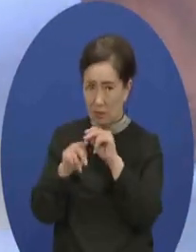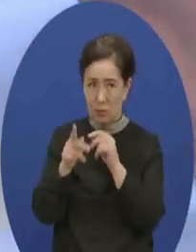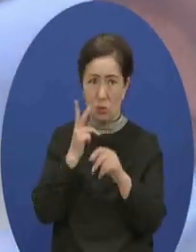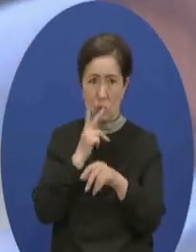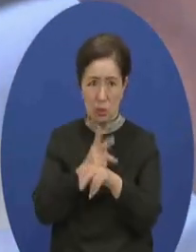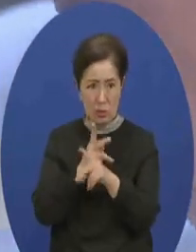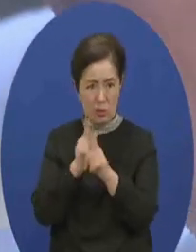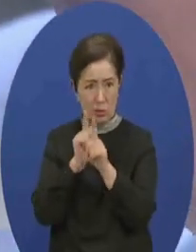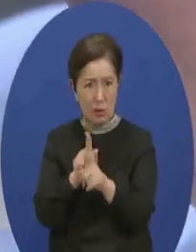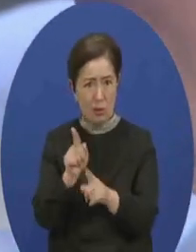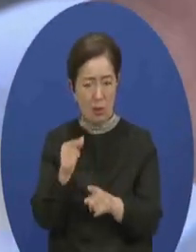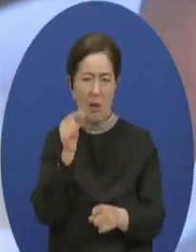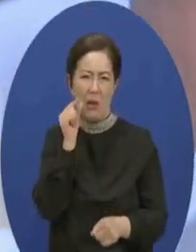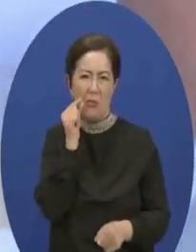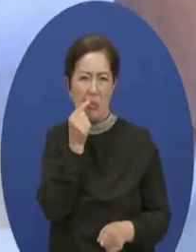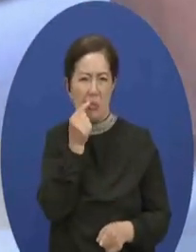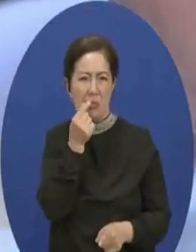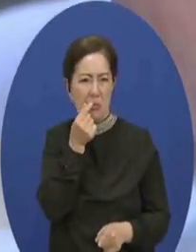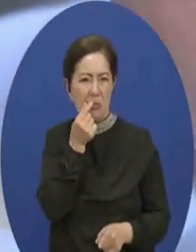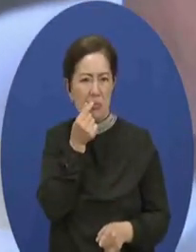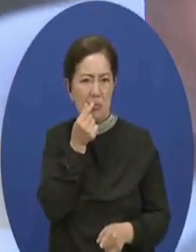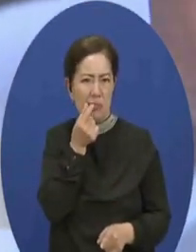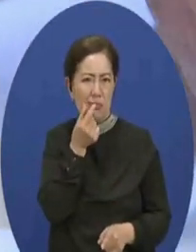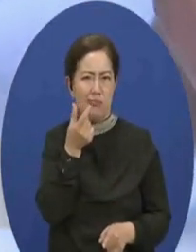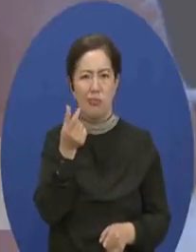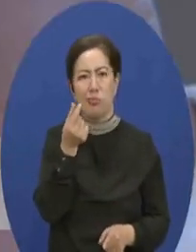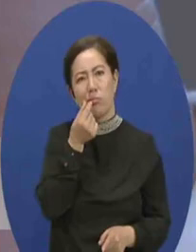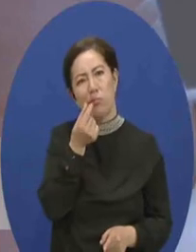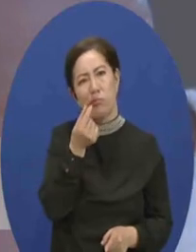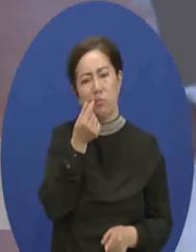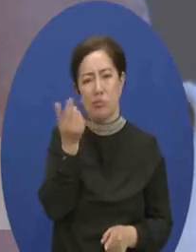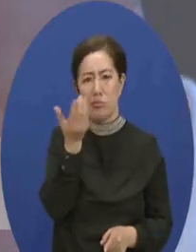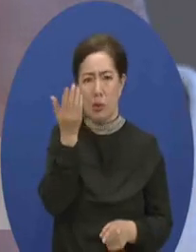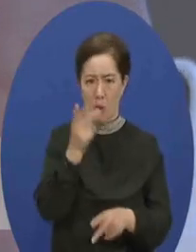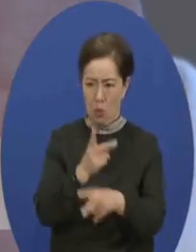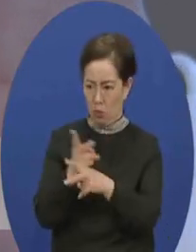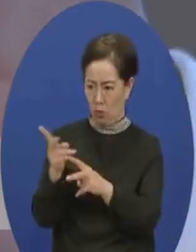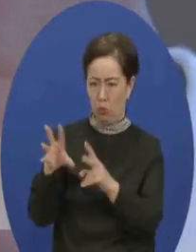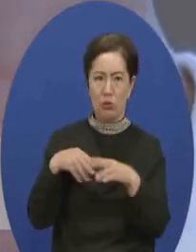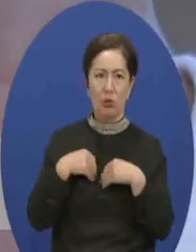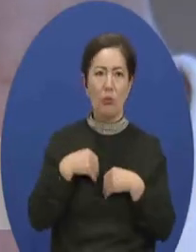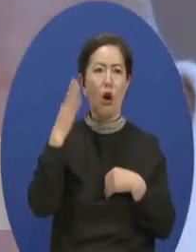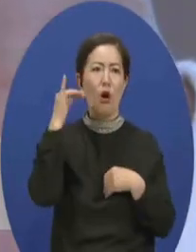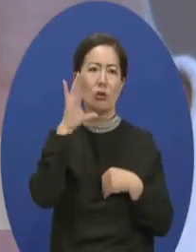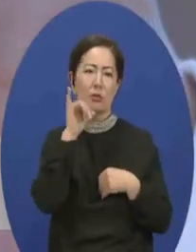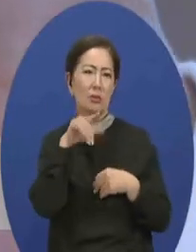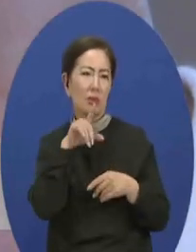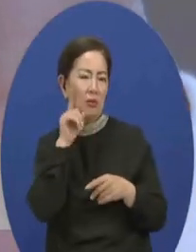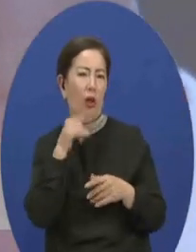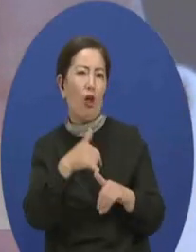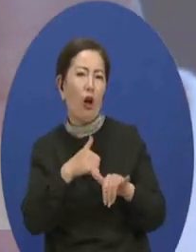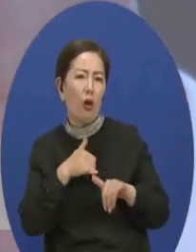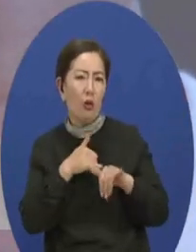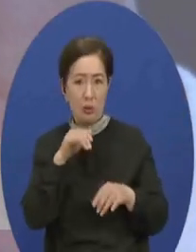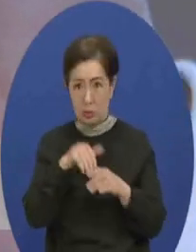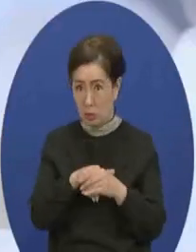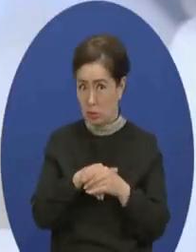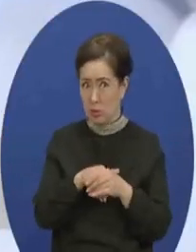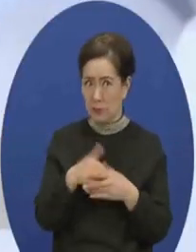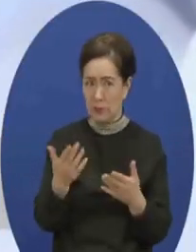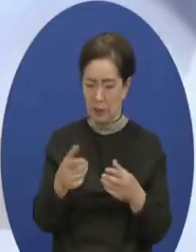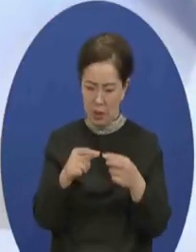зохицуулагдах болсон. Гэтэл электрон тамхины хэрэглээнд энэ хуулийн заалтууд нөлөөлөхгүй тул өсвөр насныхан эд насны залуус ийхүү хохирч байна.